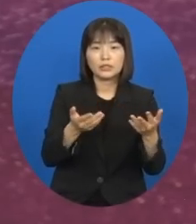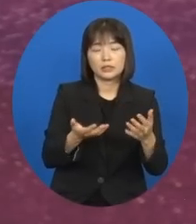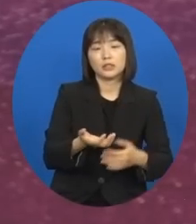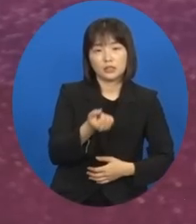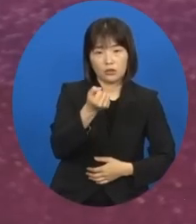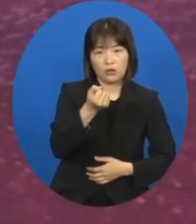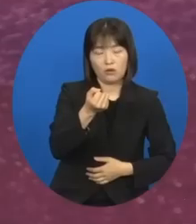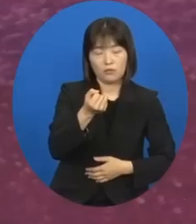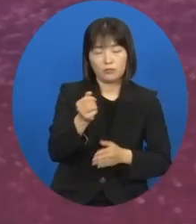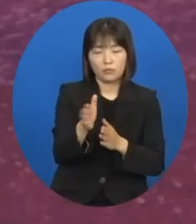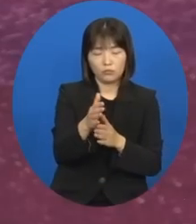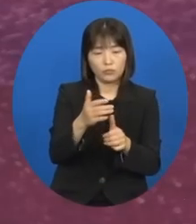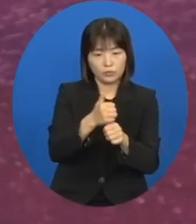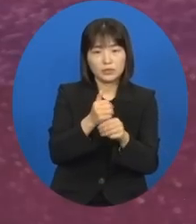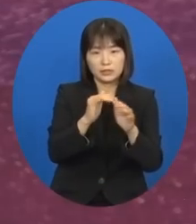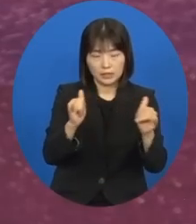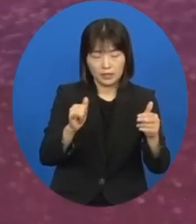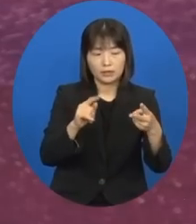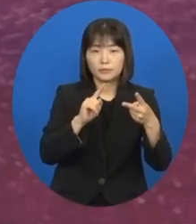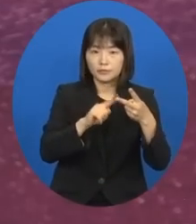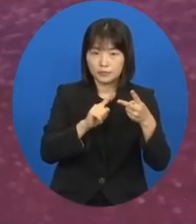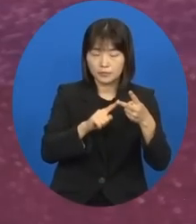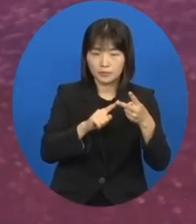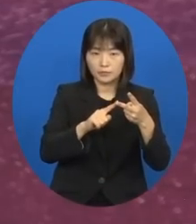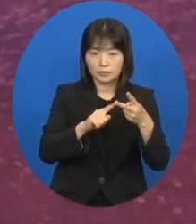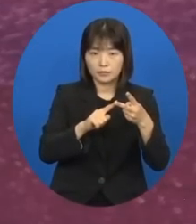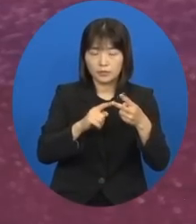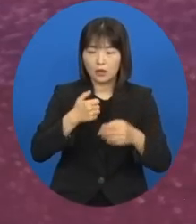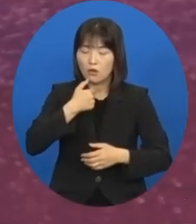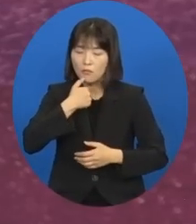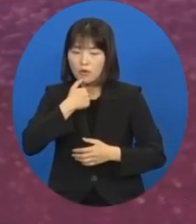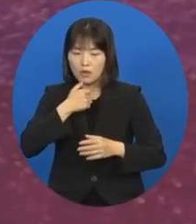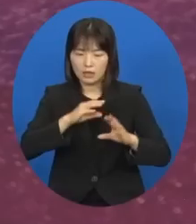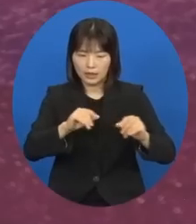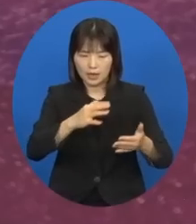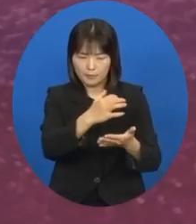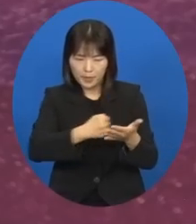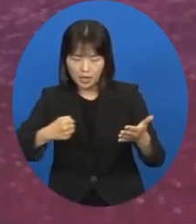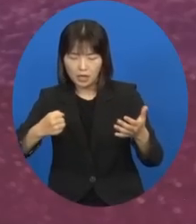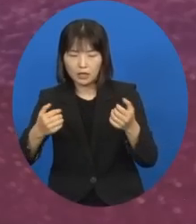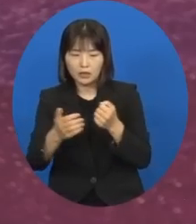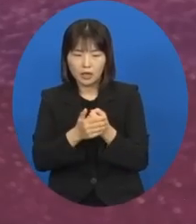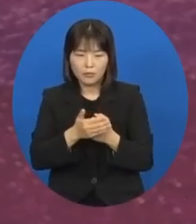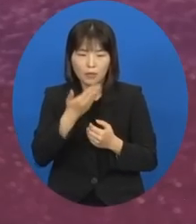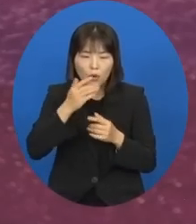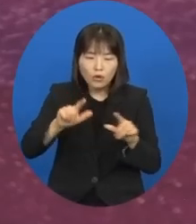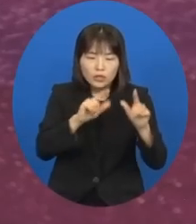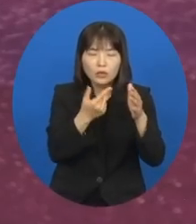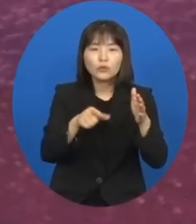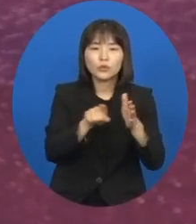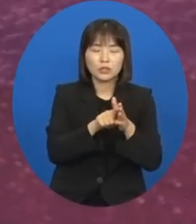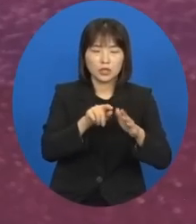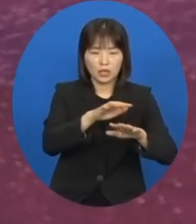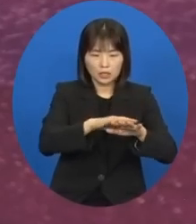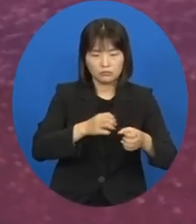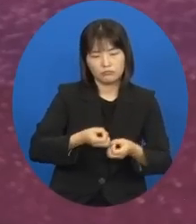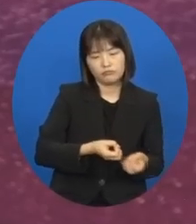다른 하나는 제국으로부터 토지를 빼앗겨 먹고 살려고 그물을 내린 이들도 있었답니다